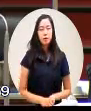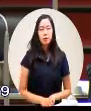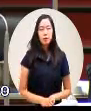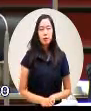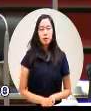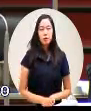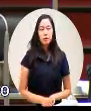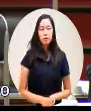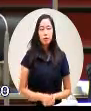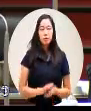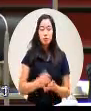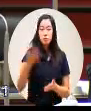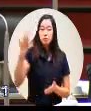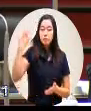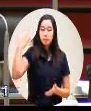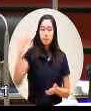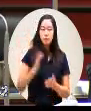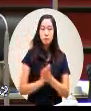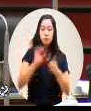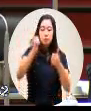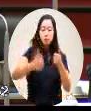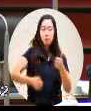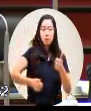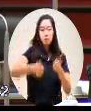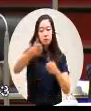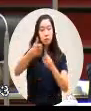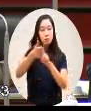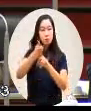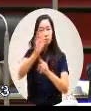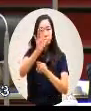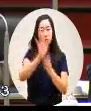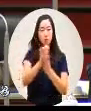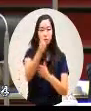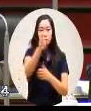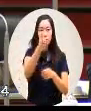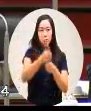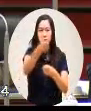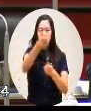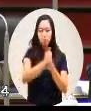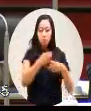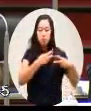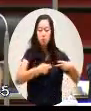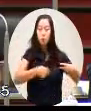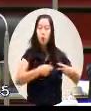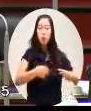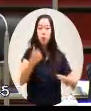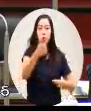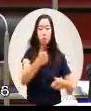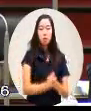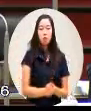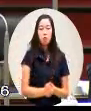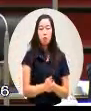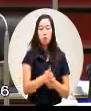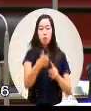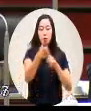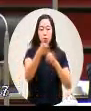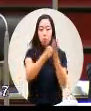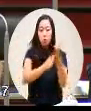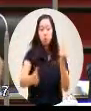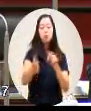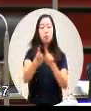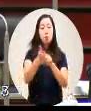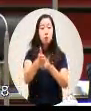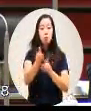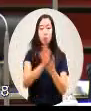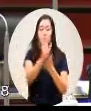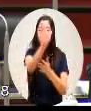咱前议员，好、哦、有一位前后议员蔡长根。伊个公主啊，有一次啊，